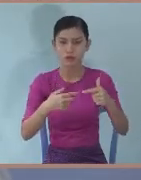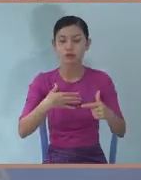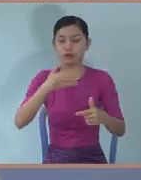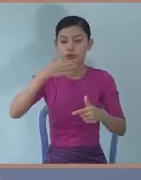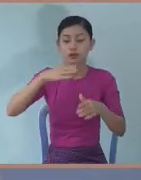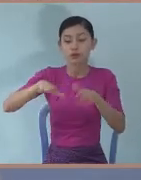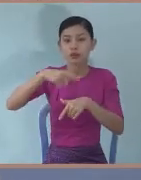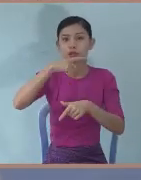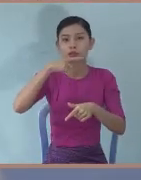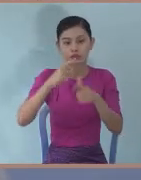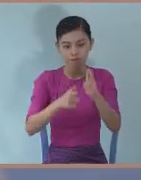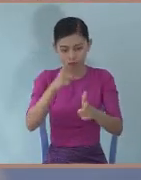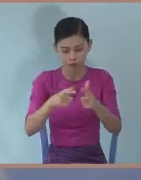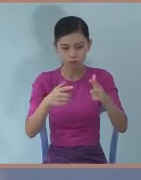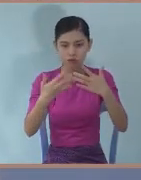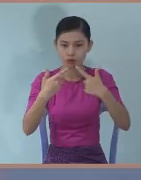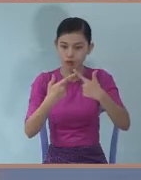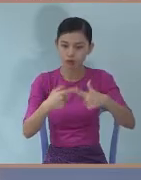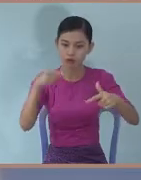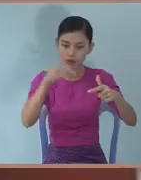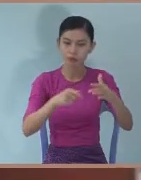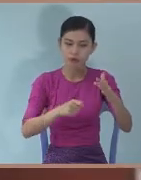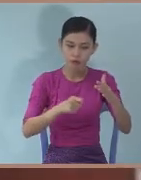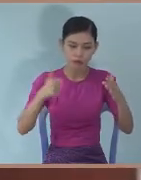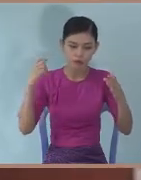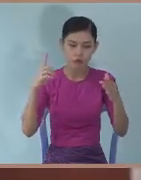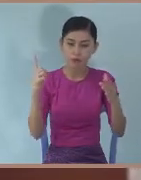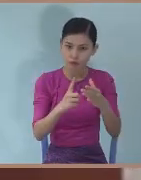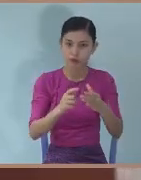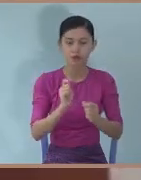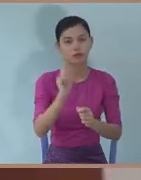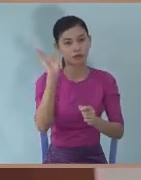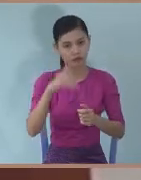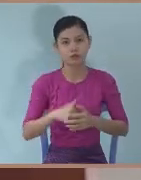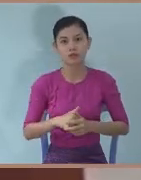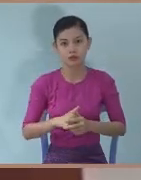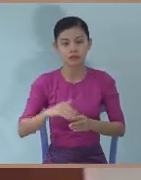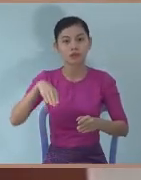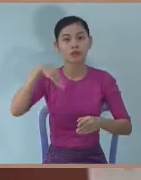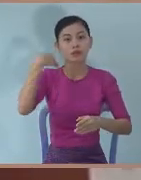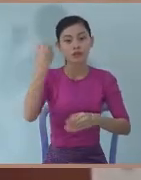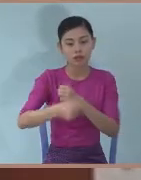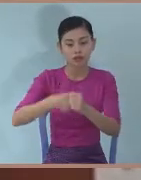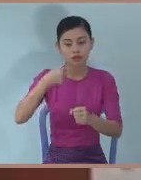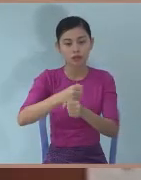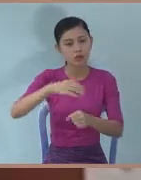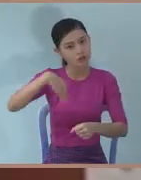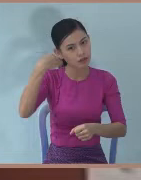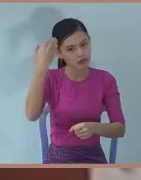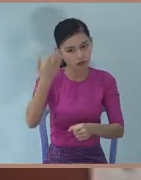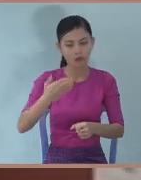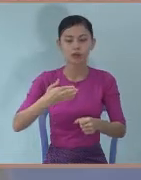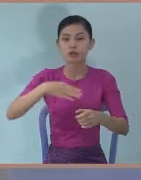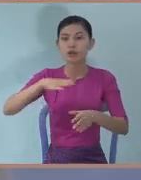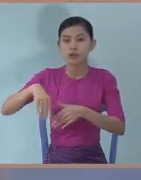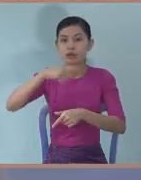အဓိကအရေးကြီးဆုံးက2020အတွင်းမှာရေးဆွဲလာတဲ့တိုက်ရိုက်တာကြီးပြည့်တဲ့ဖွဲ့စည်းပုံတွေကိစ္စပါ။ကျွန်တော်တို့အရေးကြီးမှာပါပါ